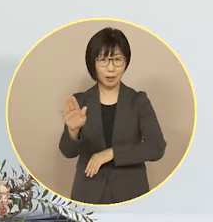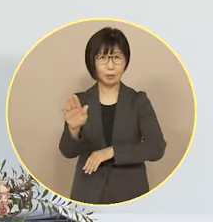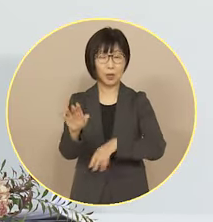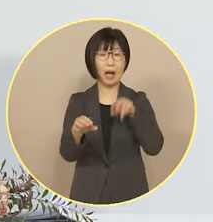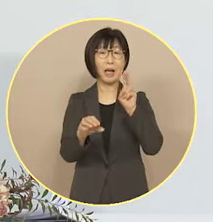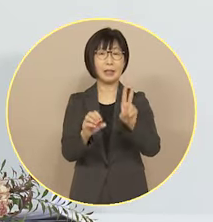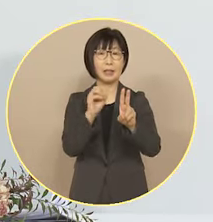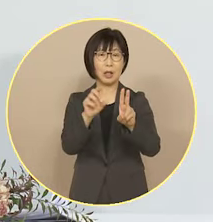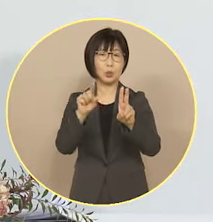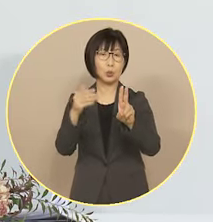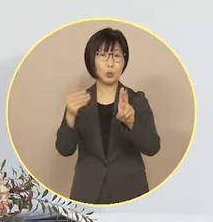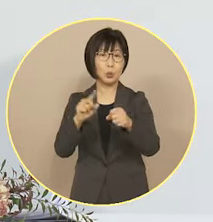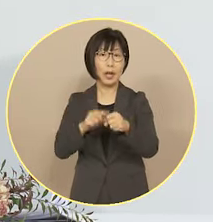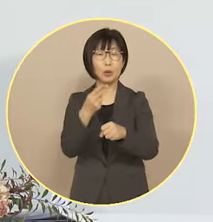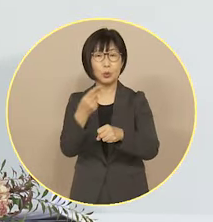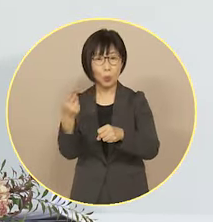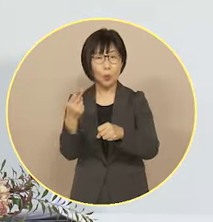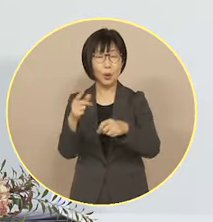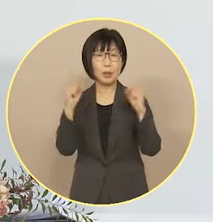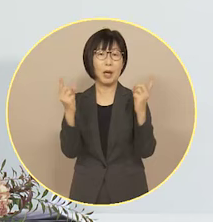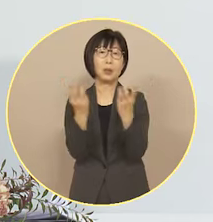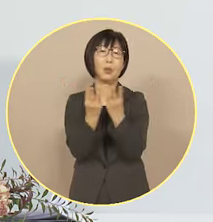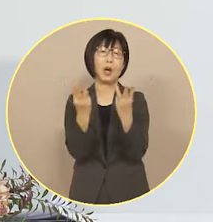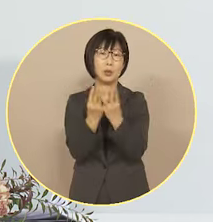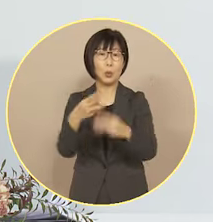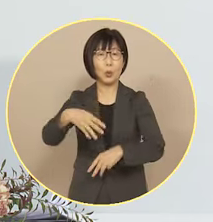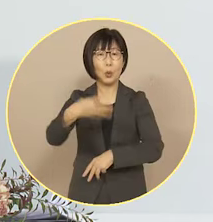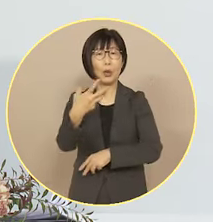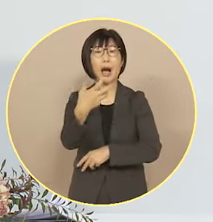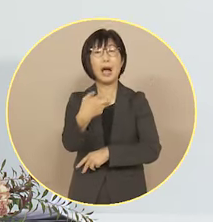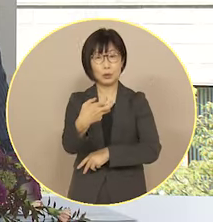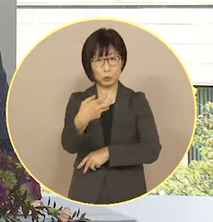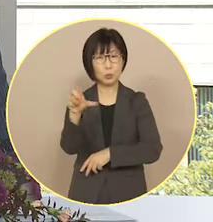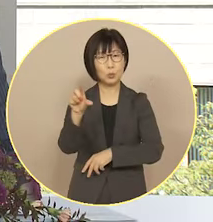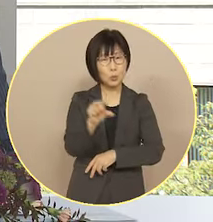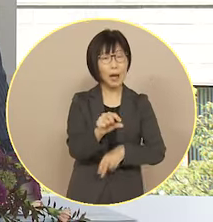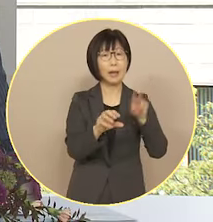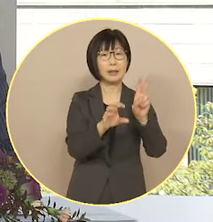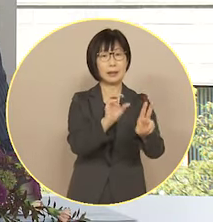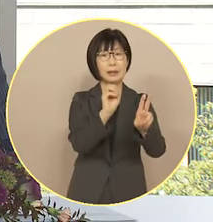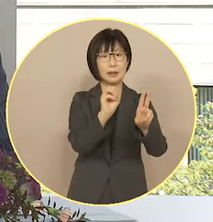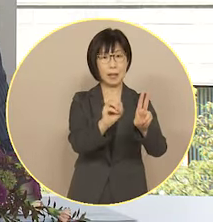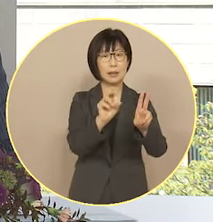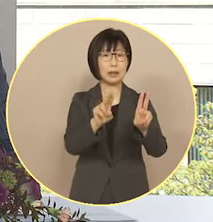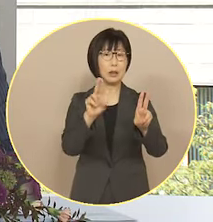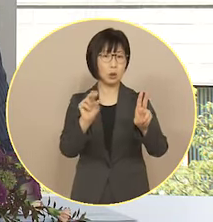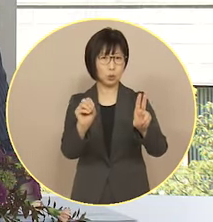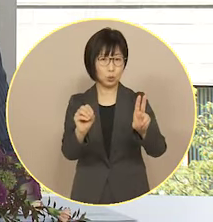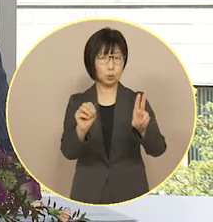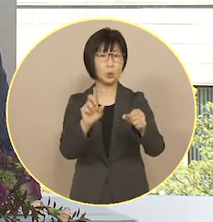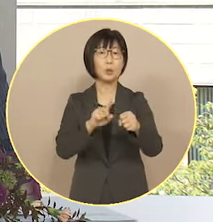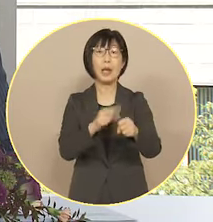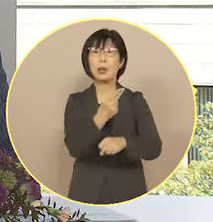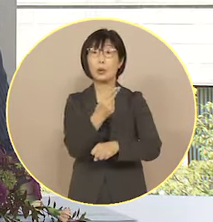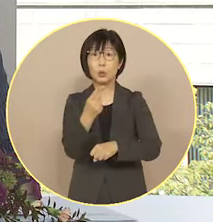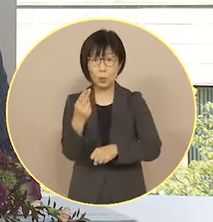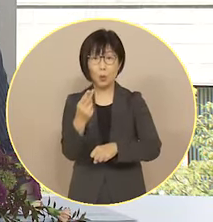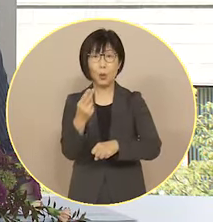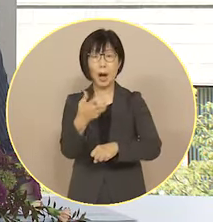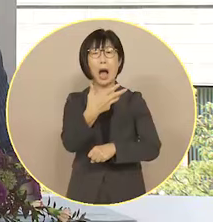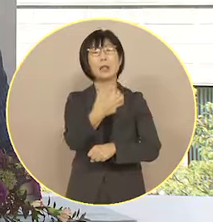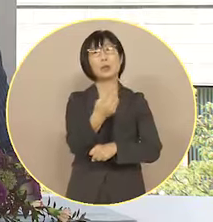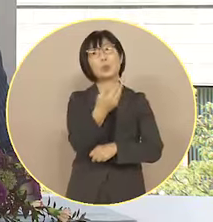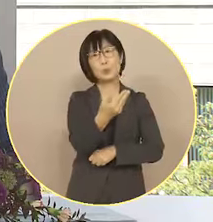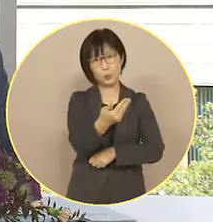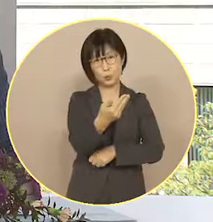2019年度に480件あった県内のコンベンションが2020年度には89件に